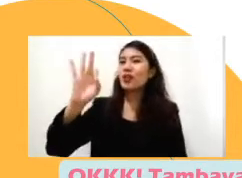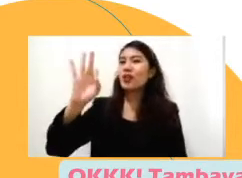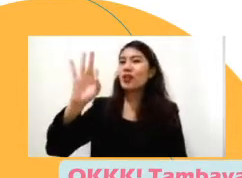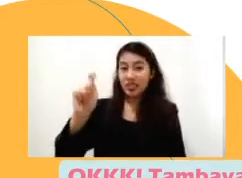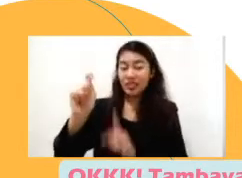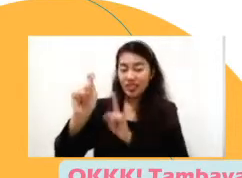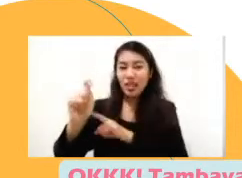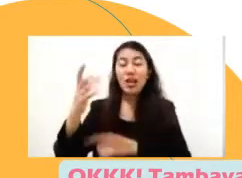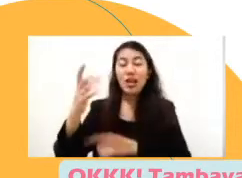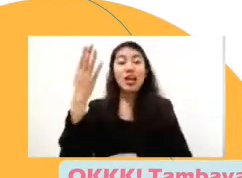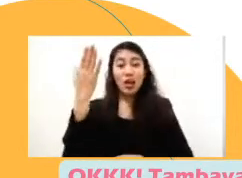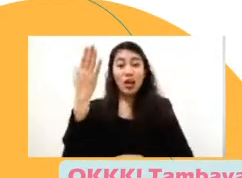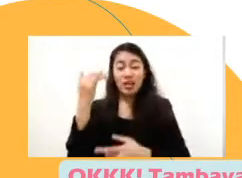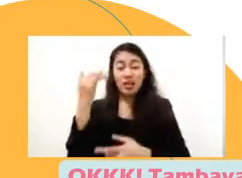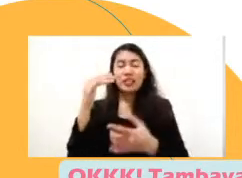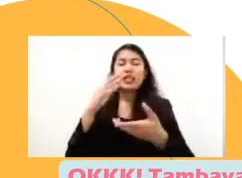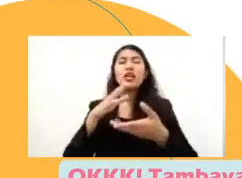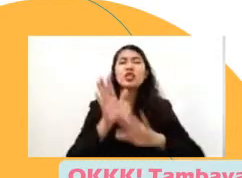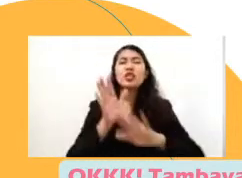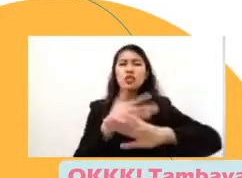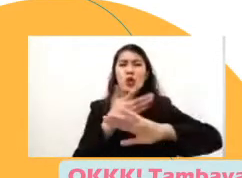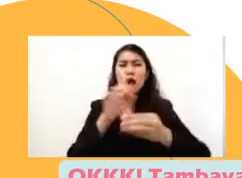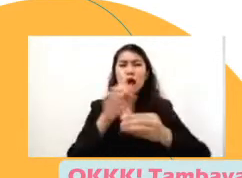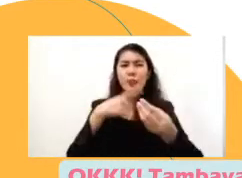magjowa. Yun, tapos